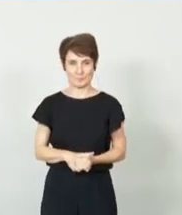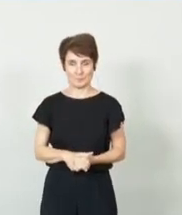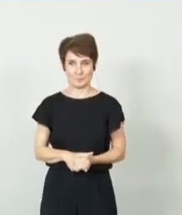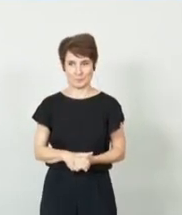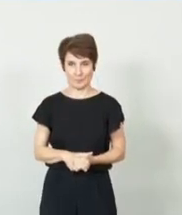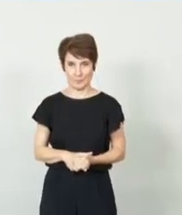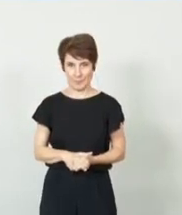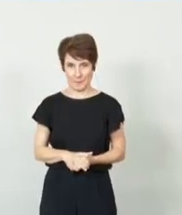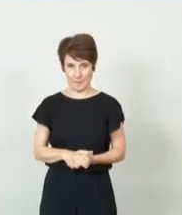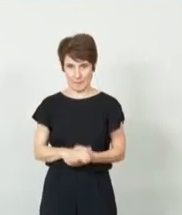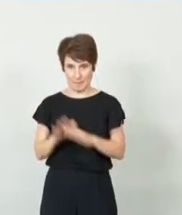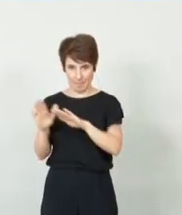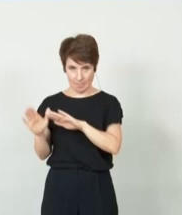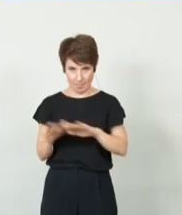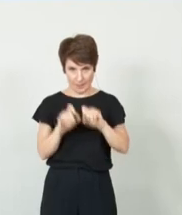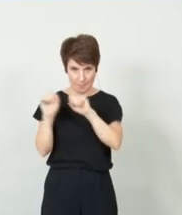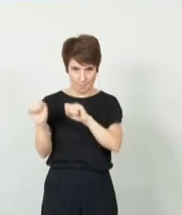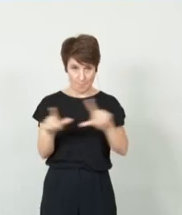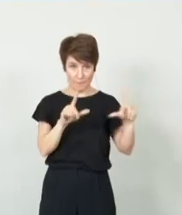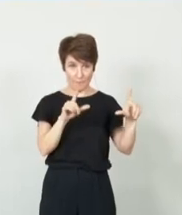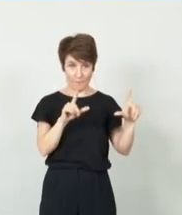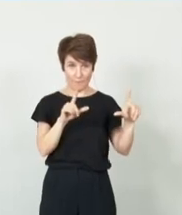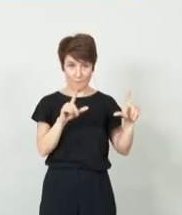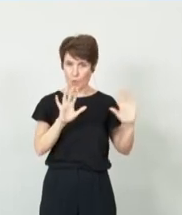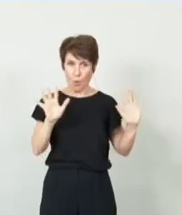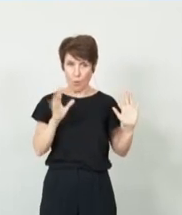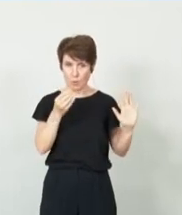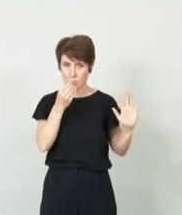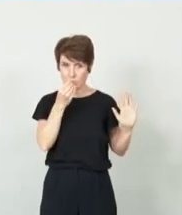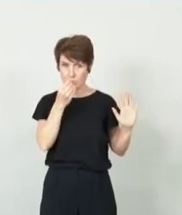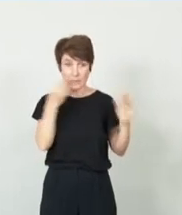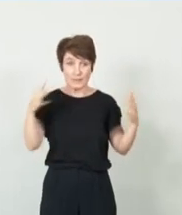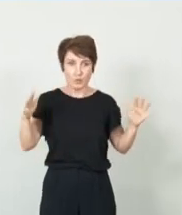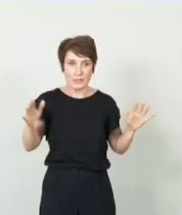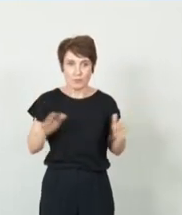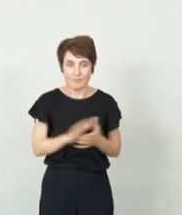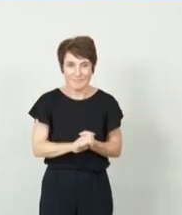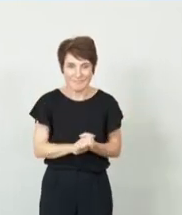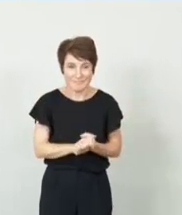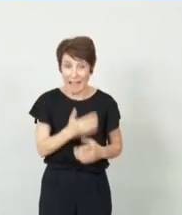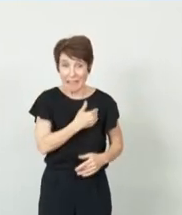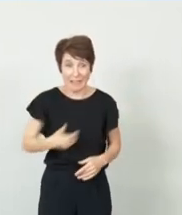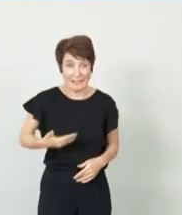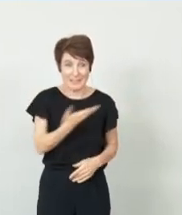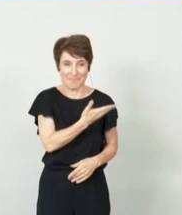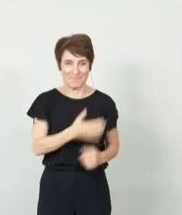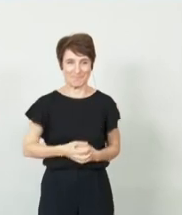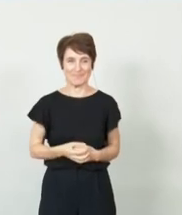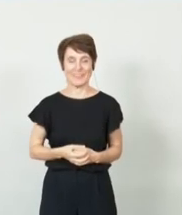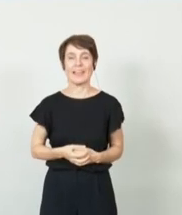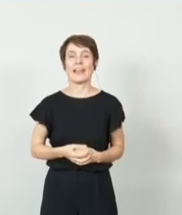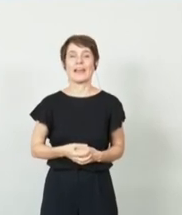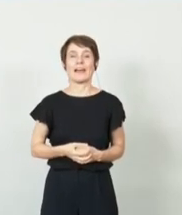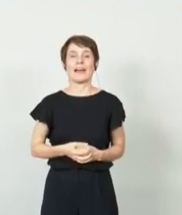ensuite c'est tout pour les diapos donc voilà le